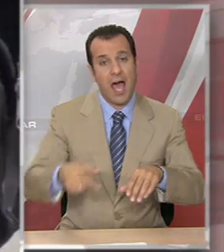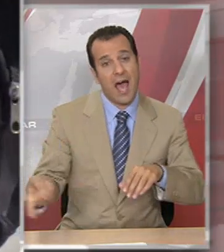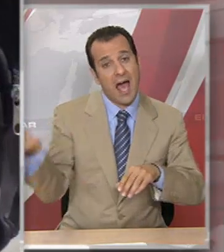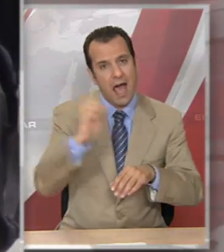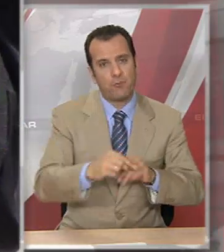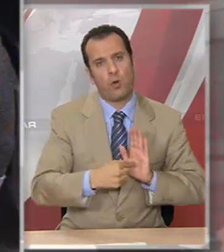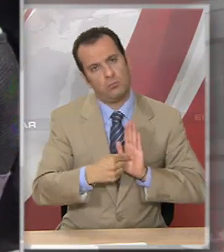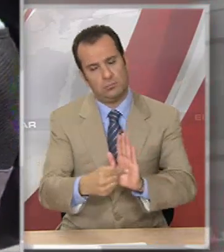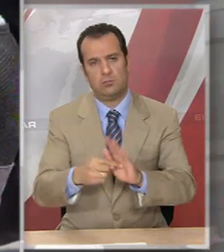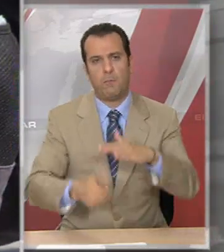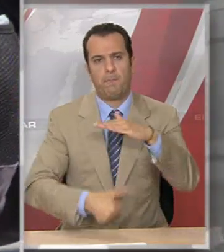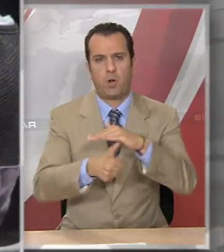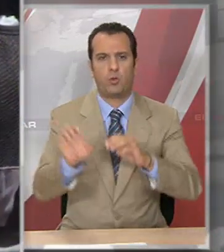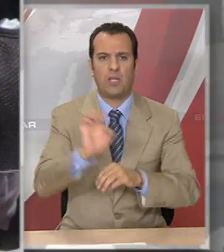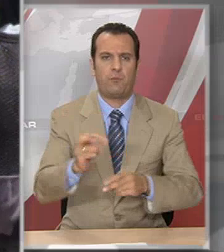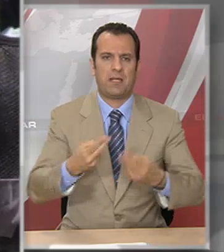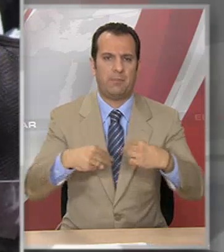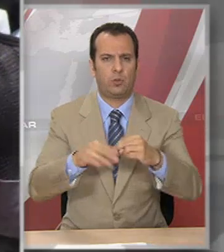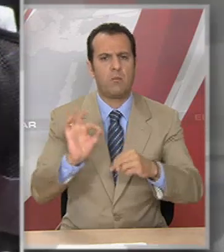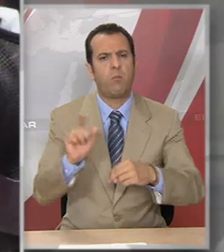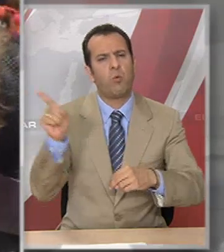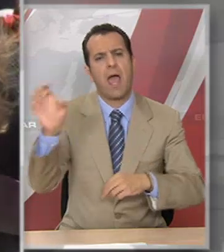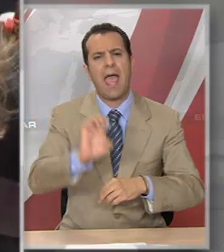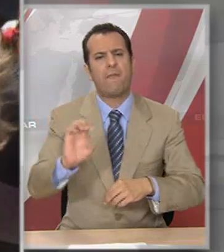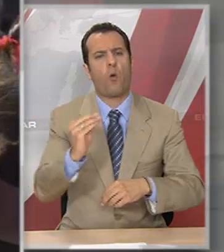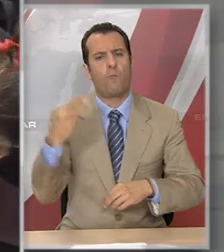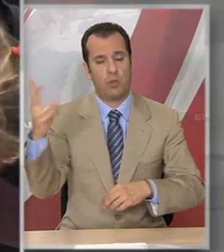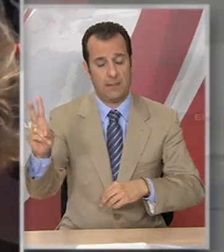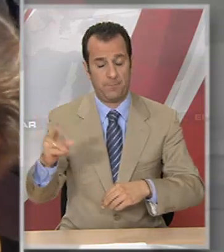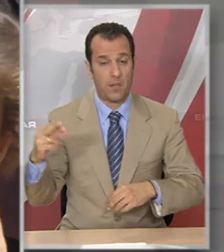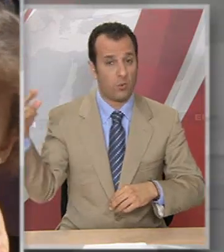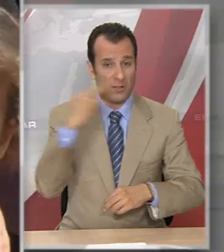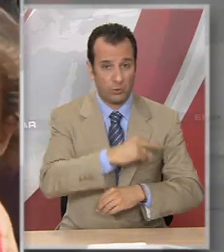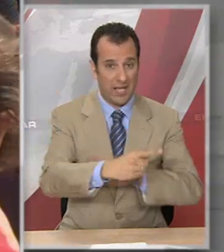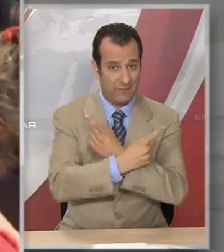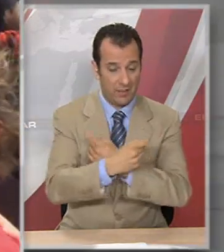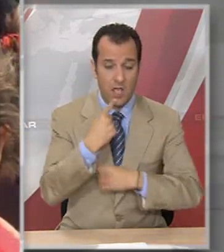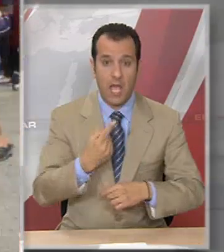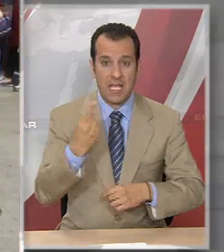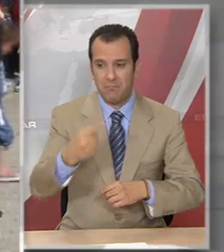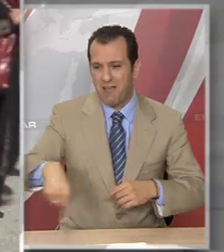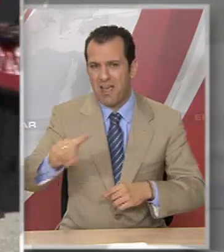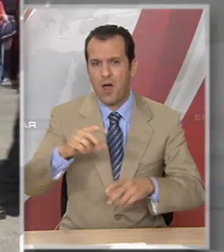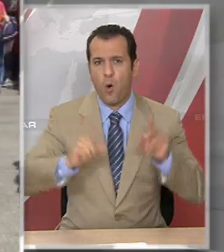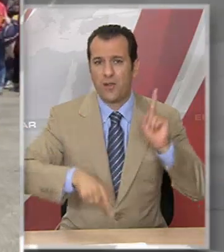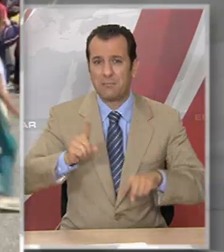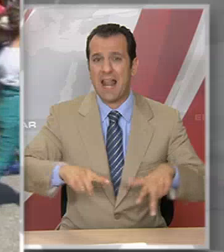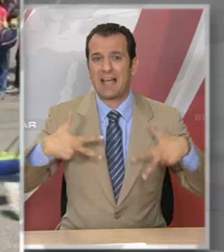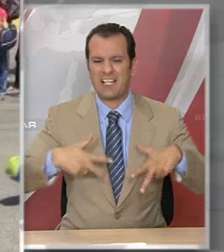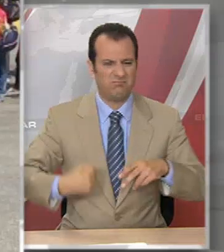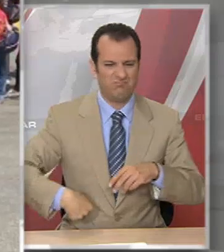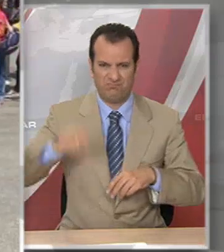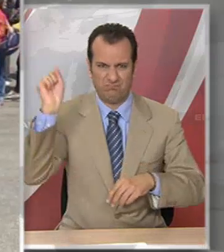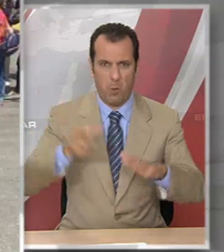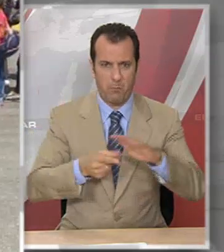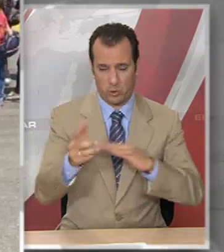της Επιτροπής, Jean-Claude Juncker, στο Ευρωπαϊκό Κοινοβούλιο. Ο Αυστριακός καγκελάριος, Βέρνερ Φάιμον, πρότεινε να επιβάλλονται οικονομικά